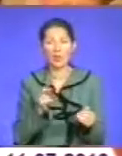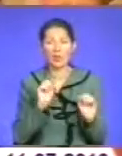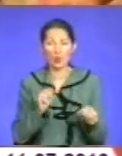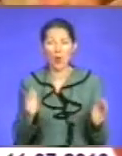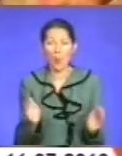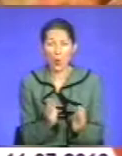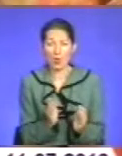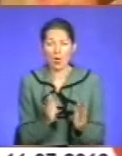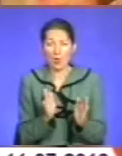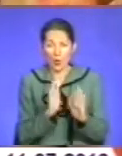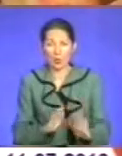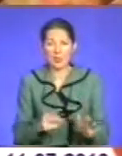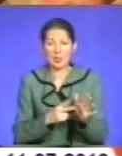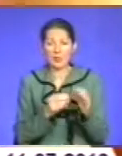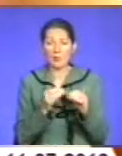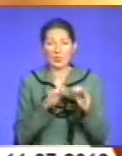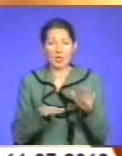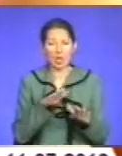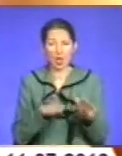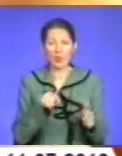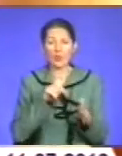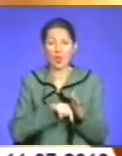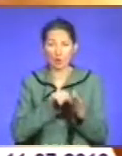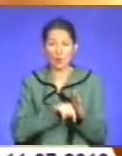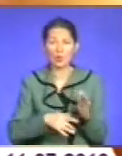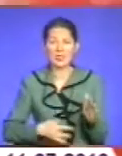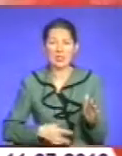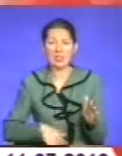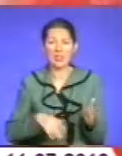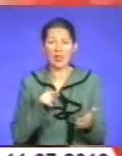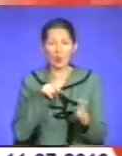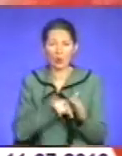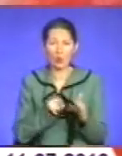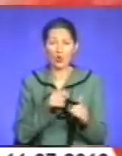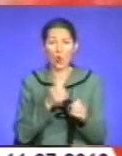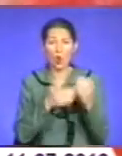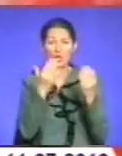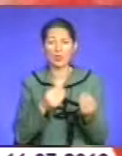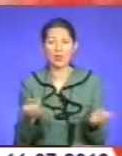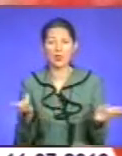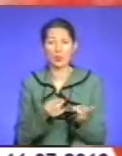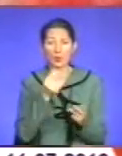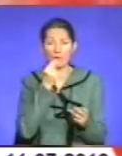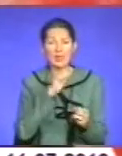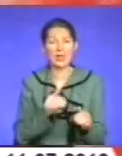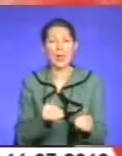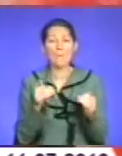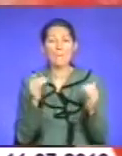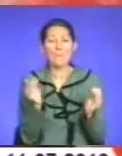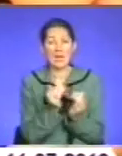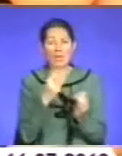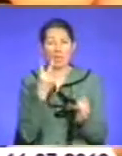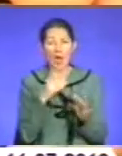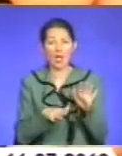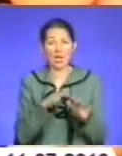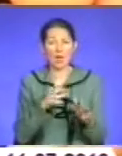10 кілограмів. Суть фруктово-овочевої дієти полягає в тому, що кожен день необхідно вживати не менше 2 кілограмів свіжих